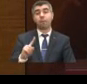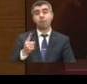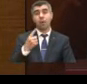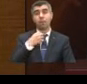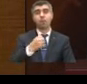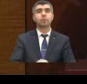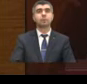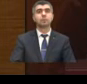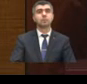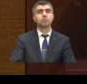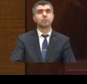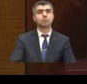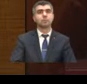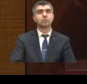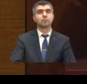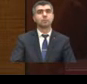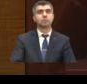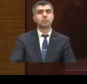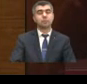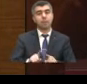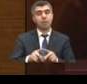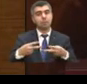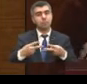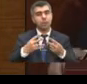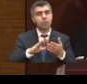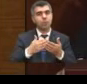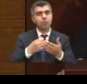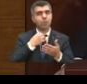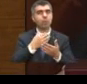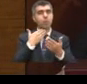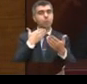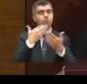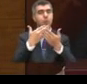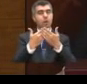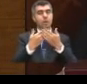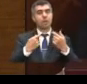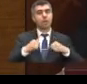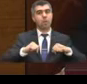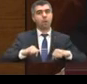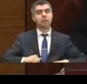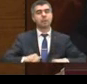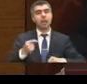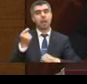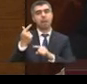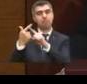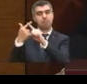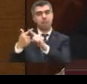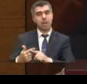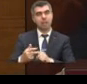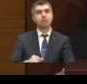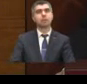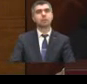أن أتقدم بالشكر للسيد وزير المالية وكذلك السيد